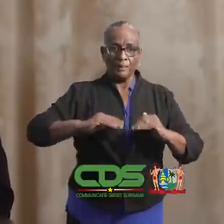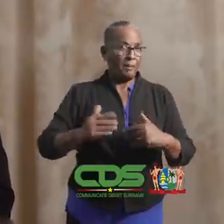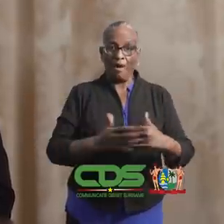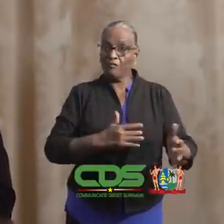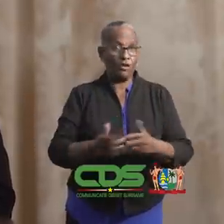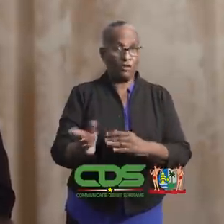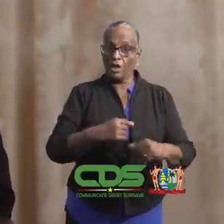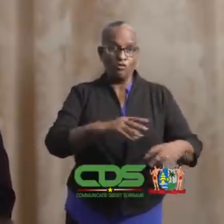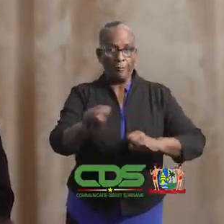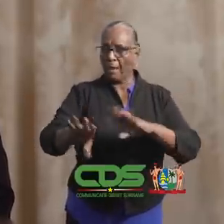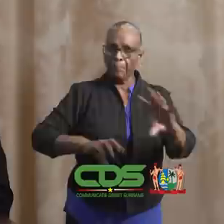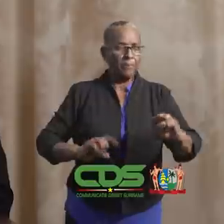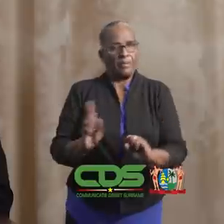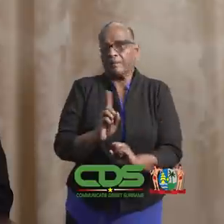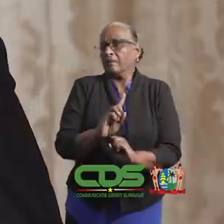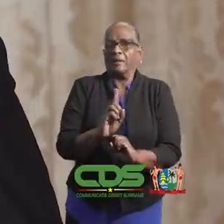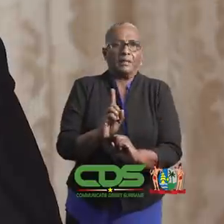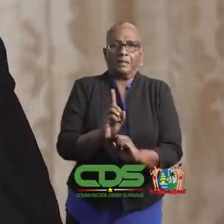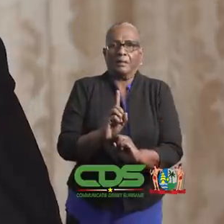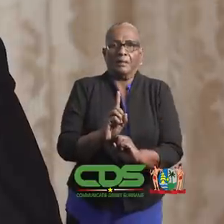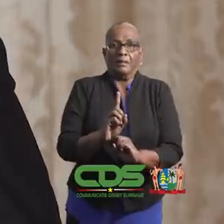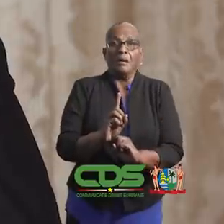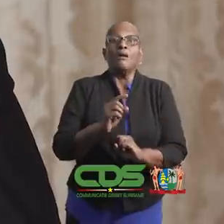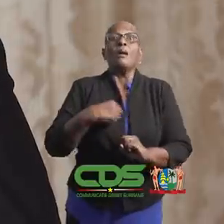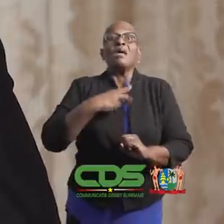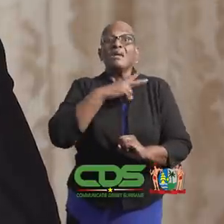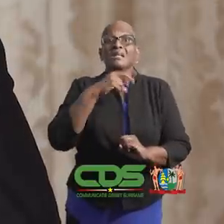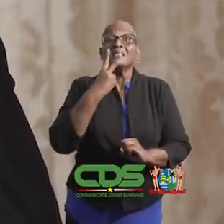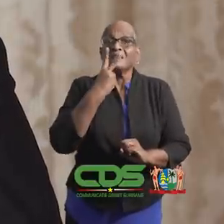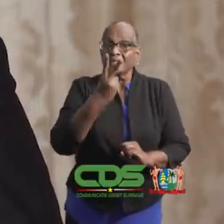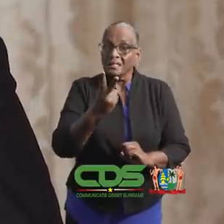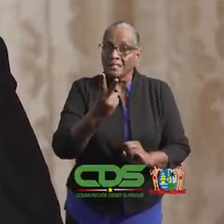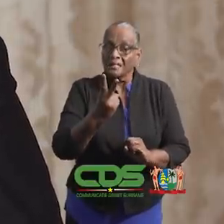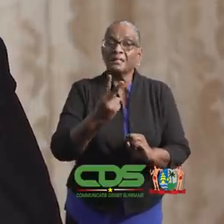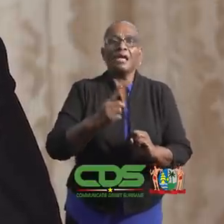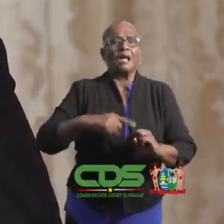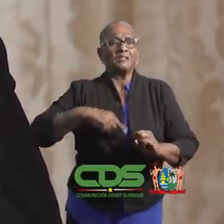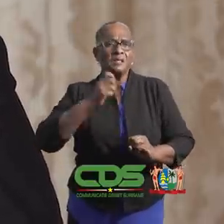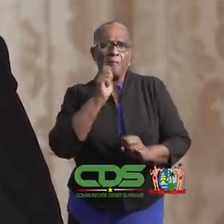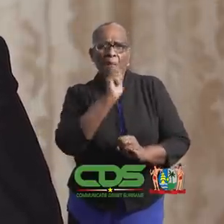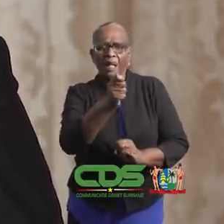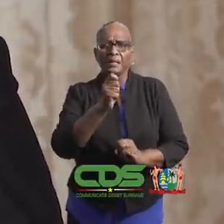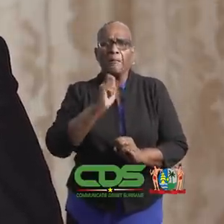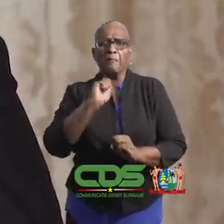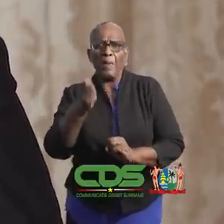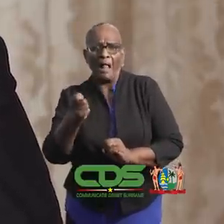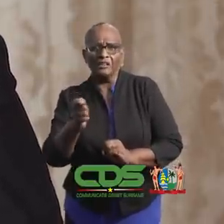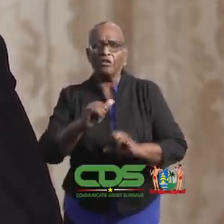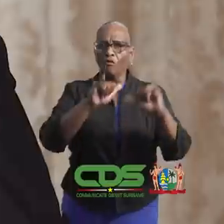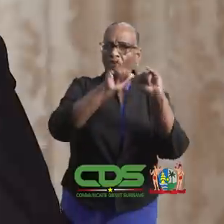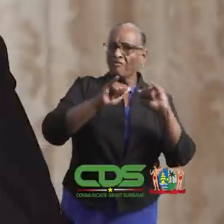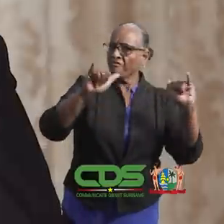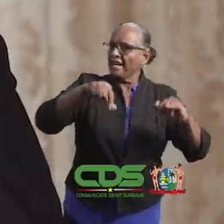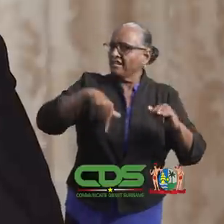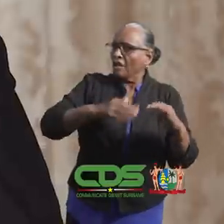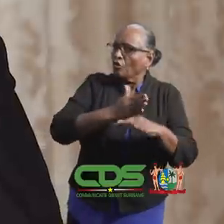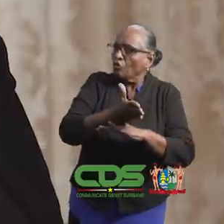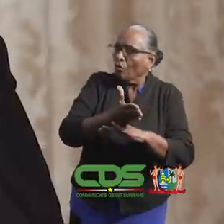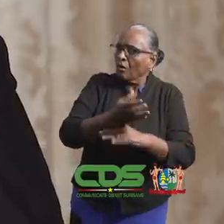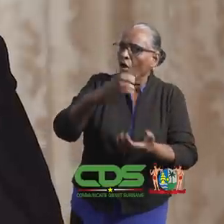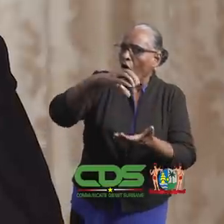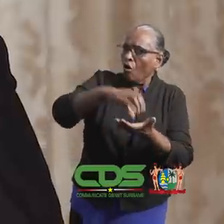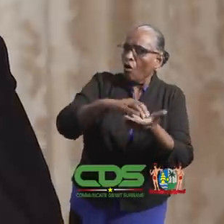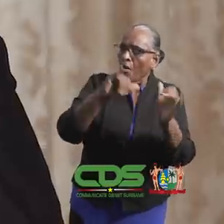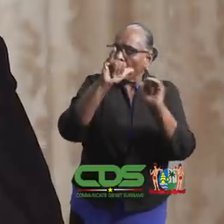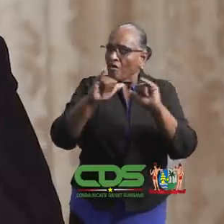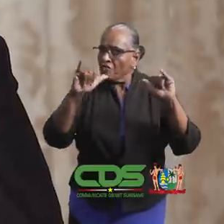nonchalance. We zijn er nog niet. We constateren nog steeds een toename van meldingen over feesten, maar ook clubs die open